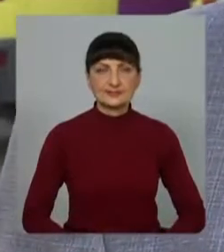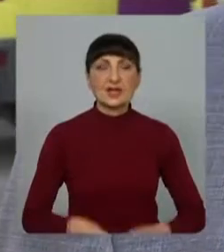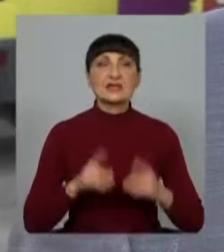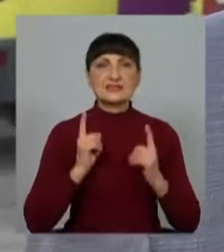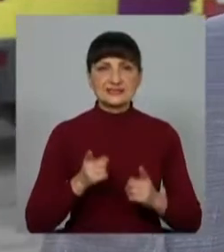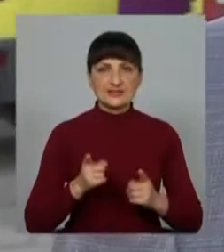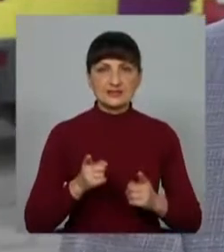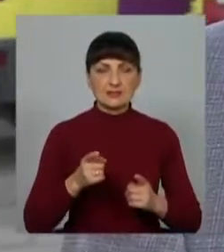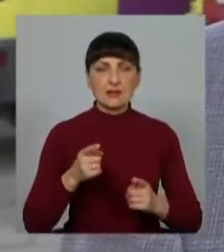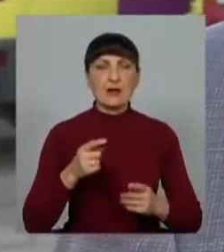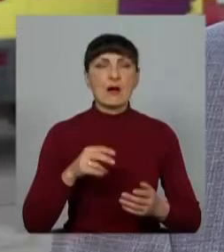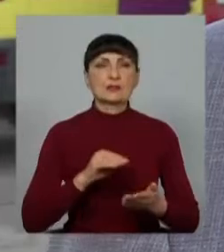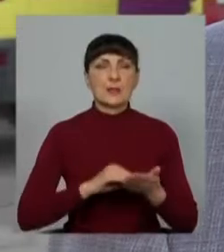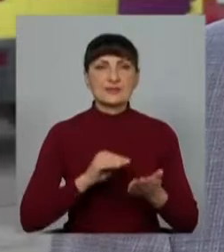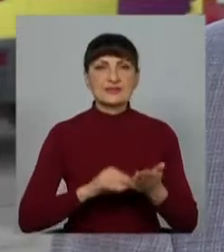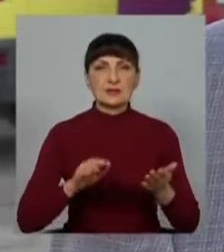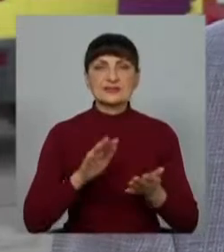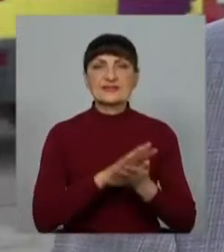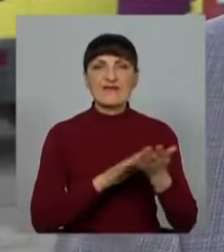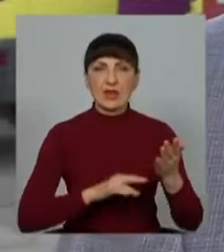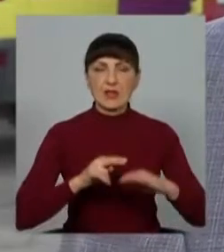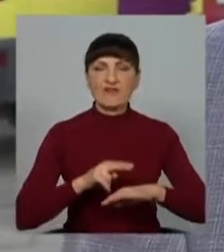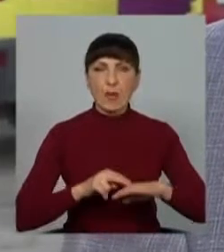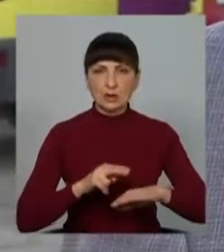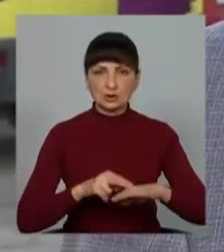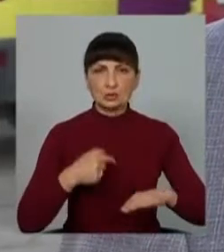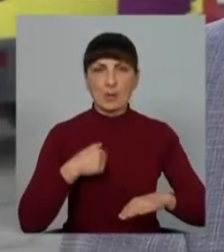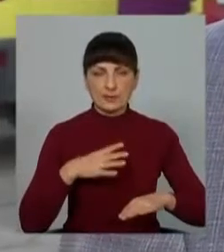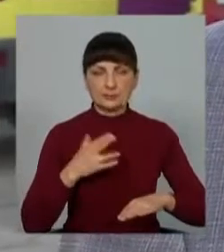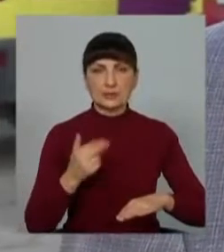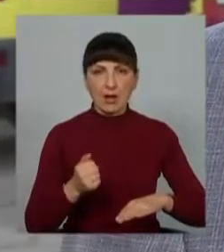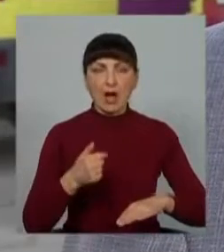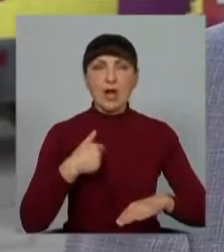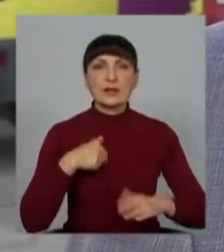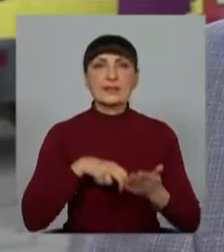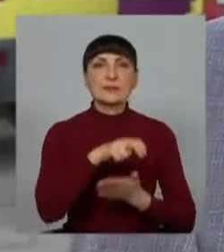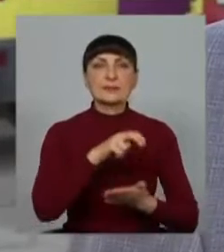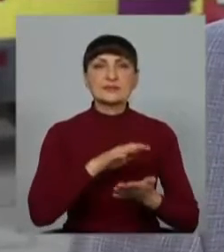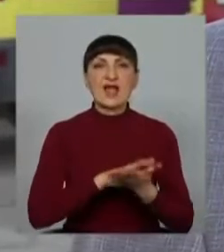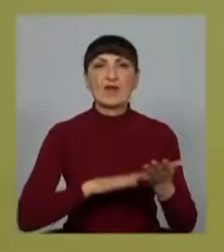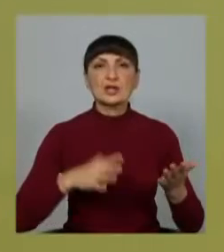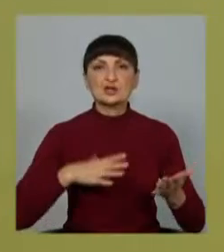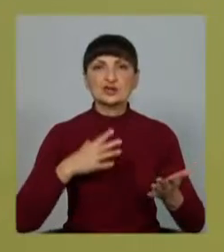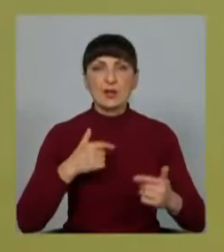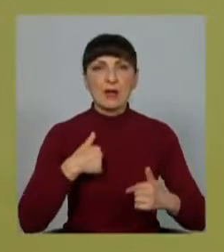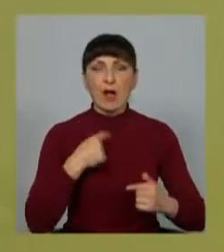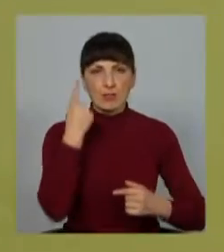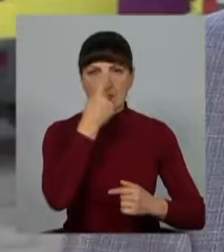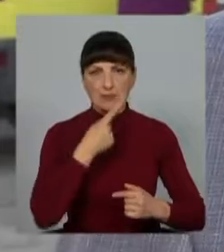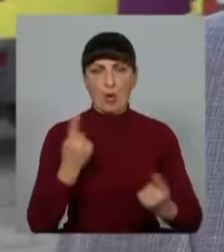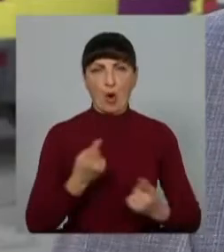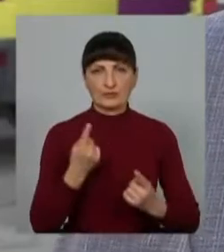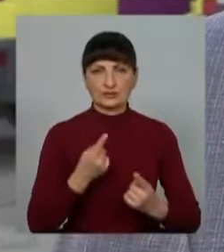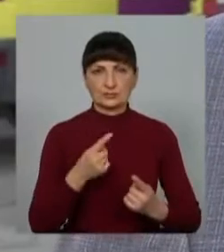Действительно написал заявление в Алмалинское РОВД. Вот. Но написал это заявление как гражданское лицо,